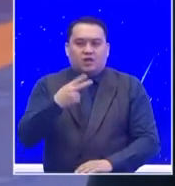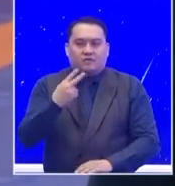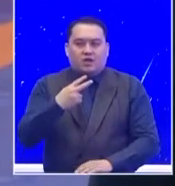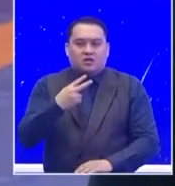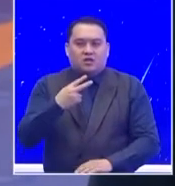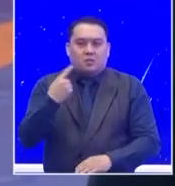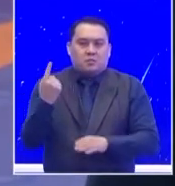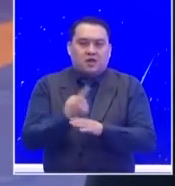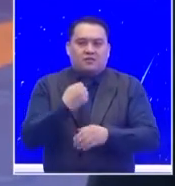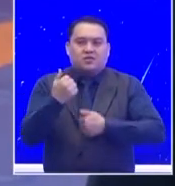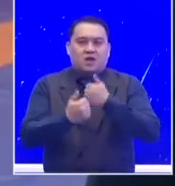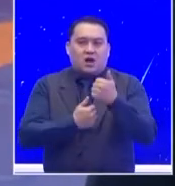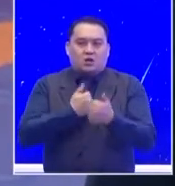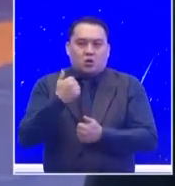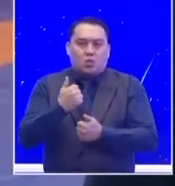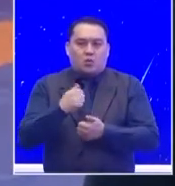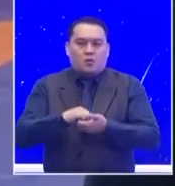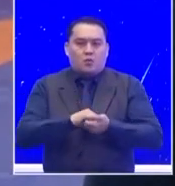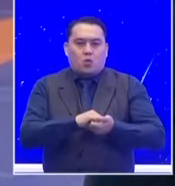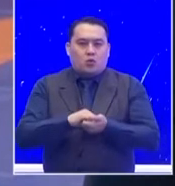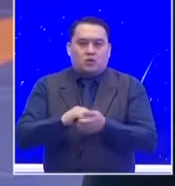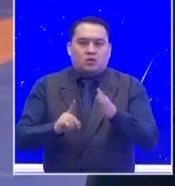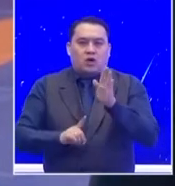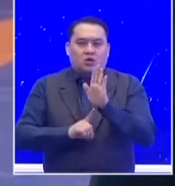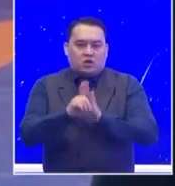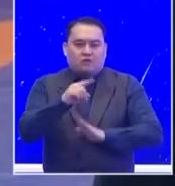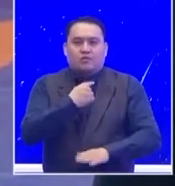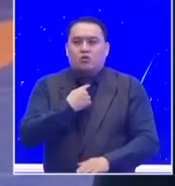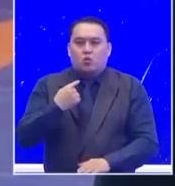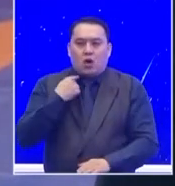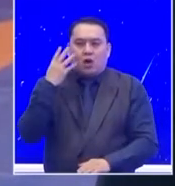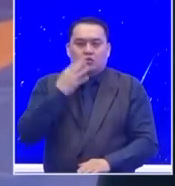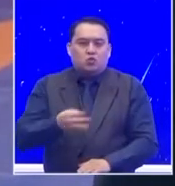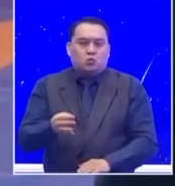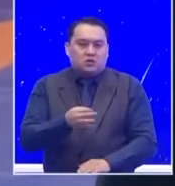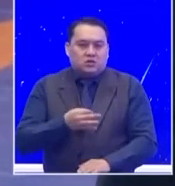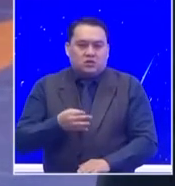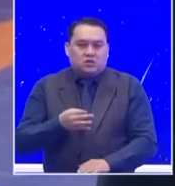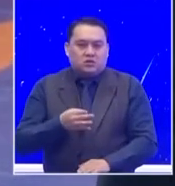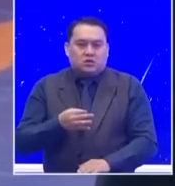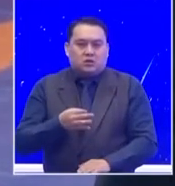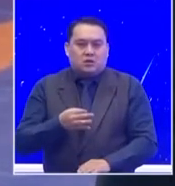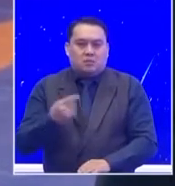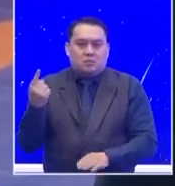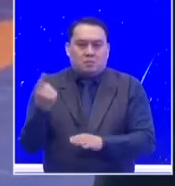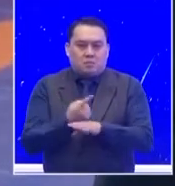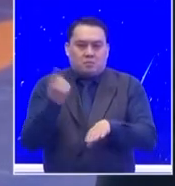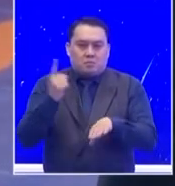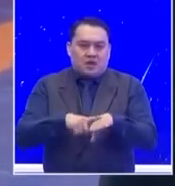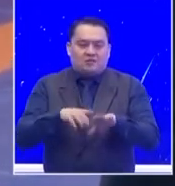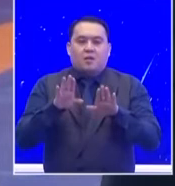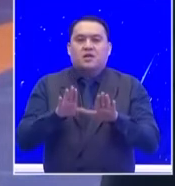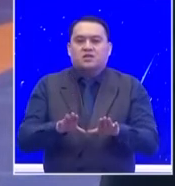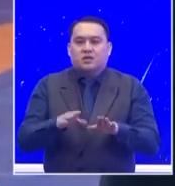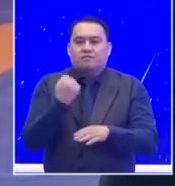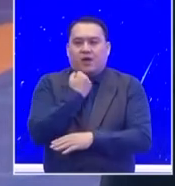первое соревнование, как в Кулькях по борьбе на поясах, начинаем вот в Талдыкургане, Алматинской области. Первые места, которые